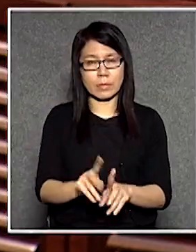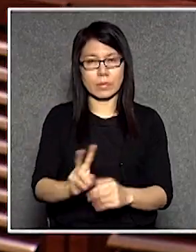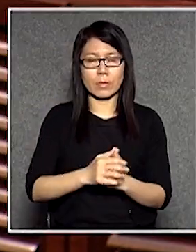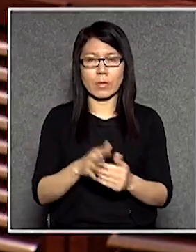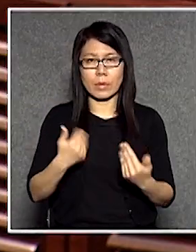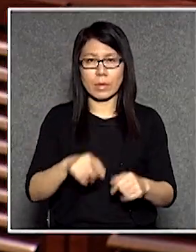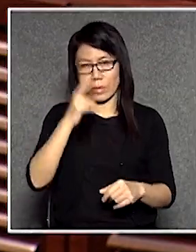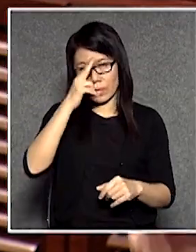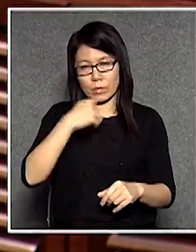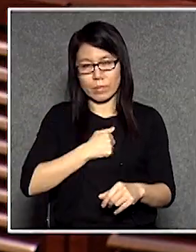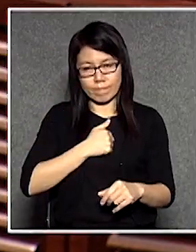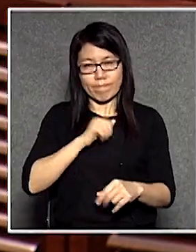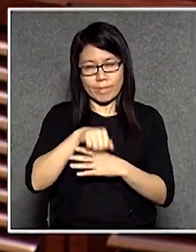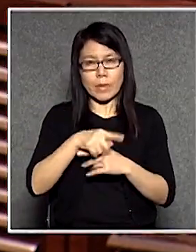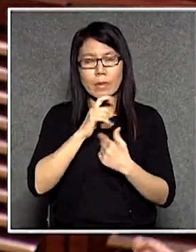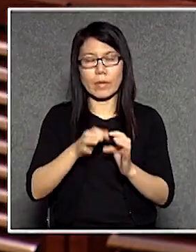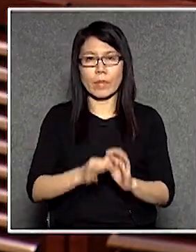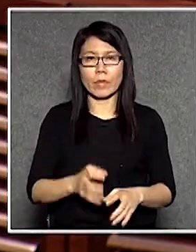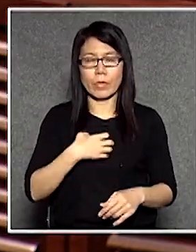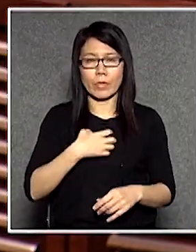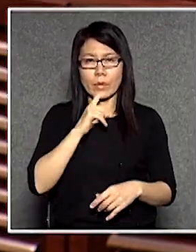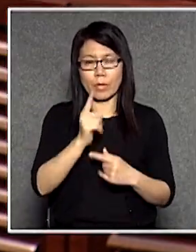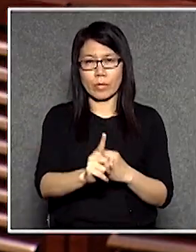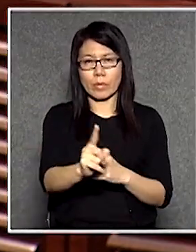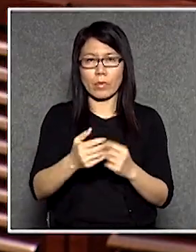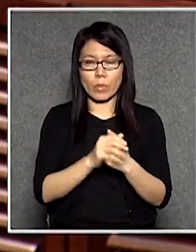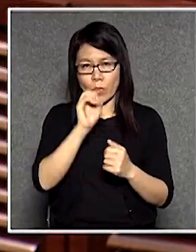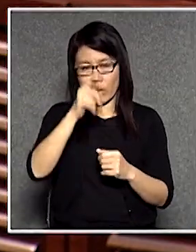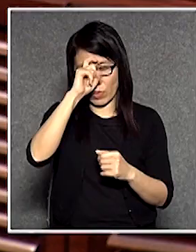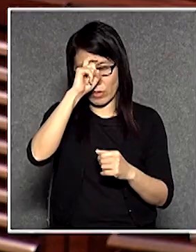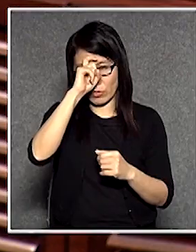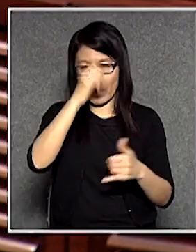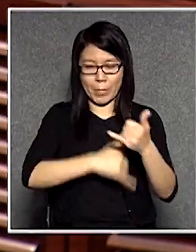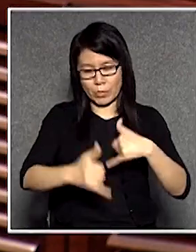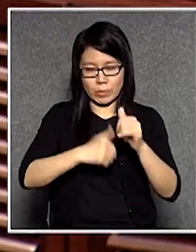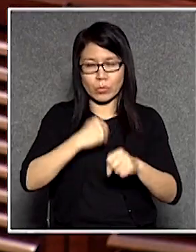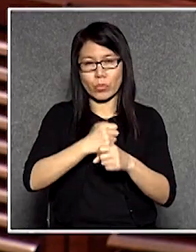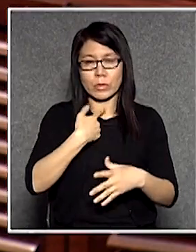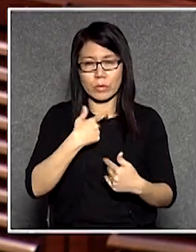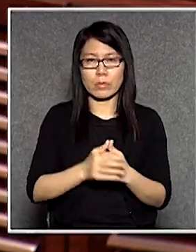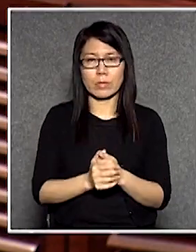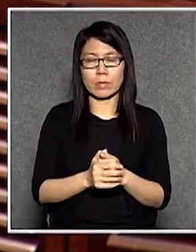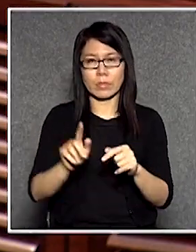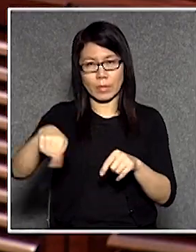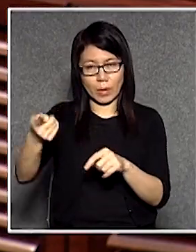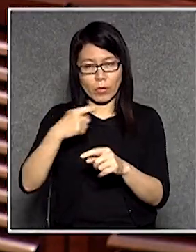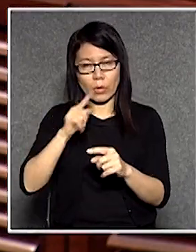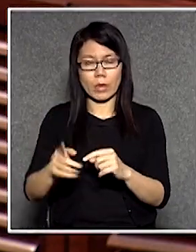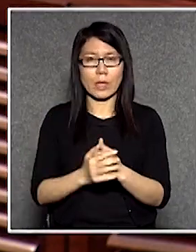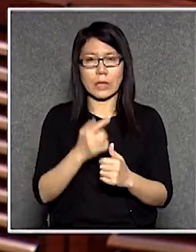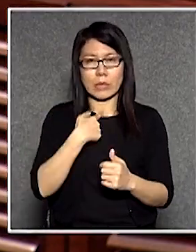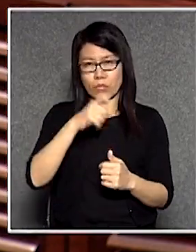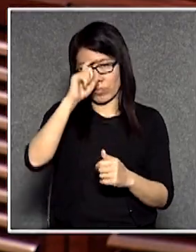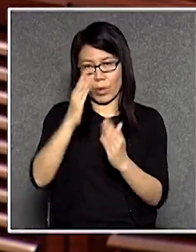哋都承认，一个咧就话佢挂住要做 show， 另一个咧挂住要见